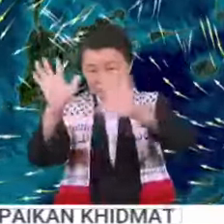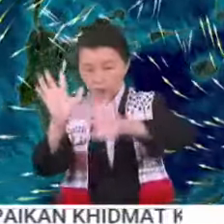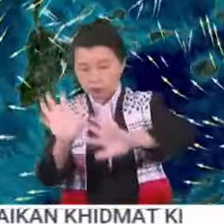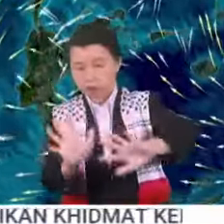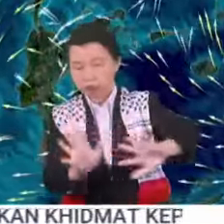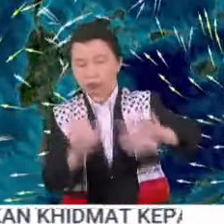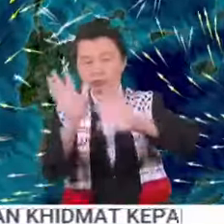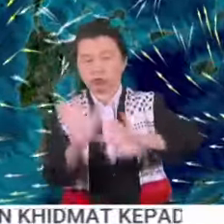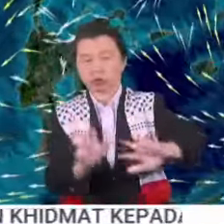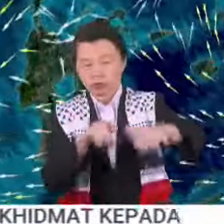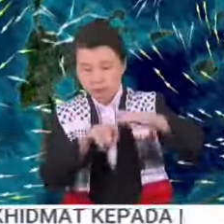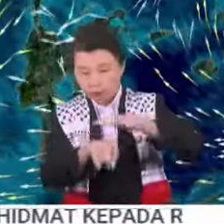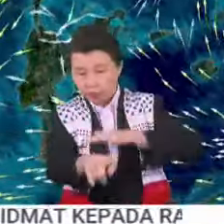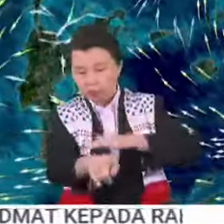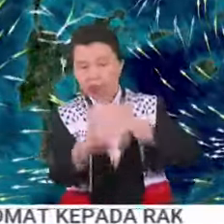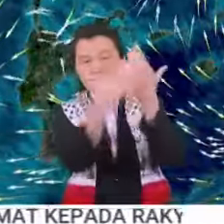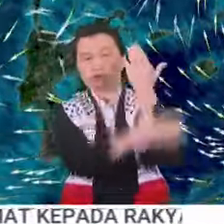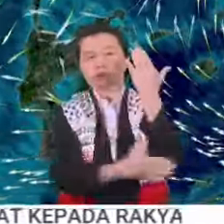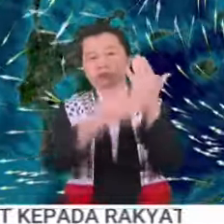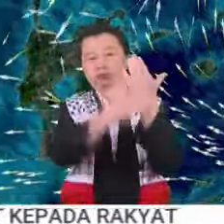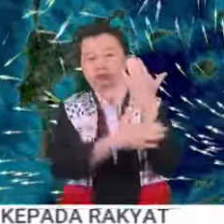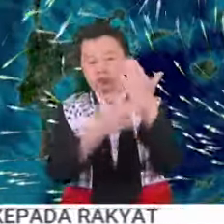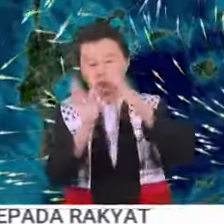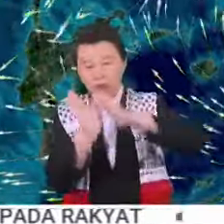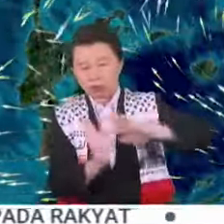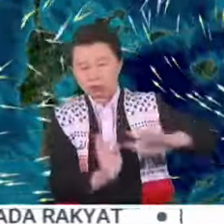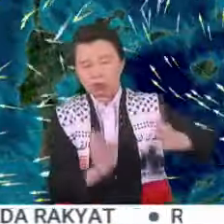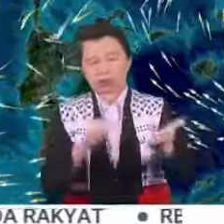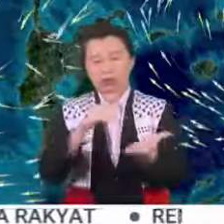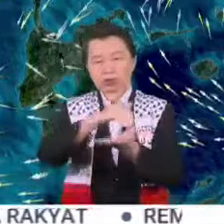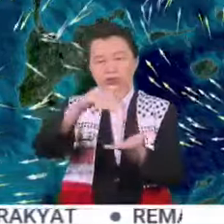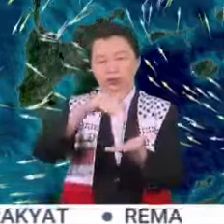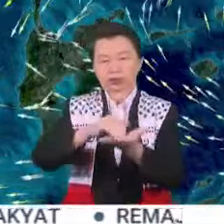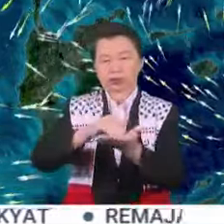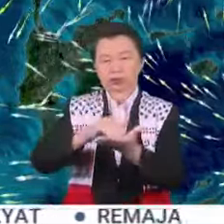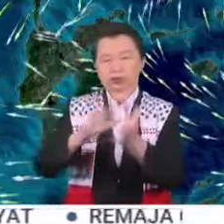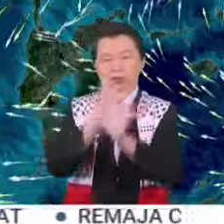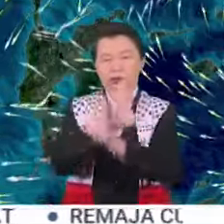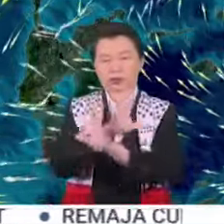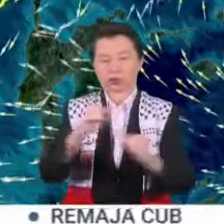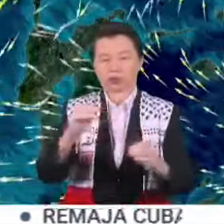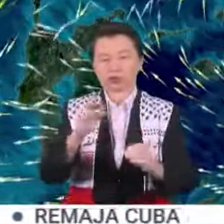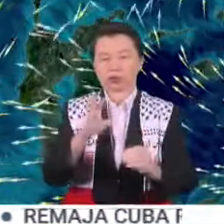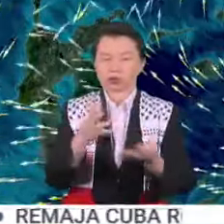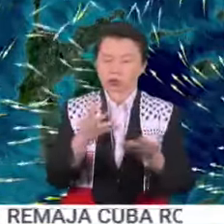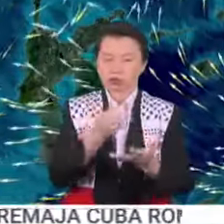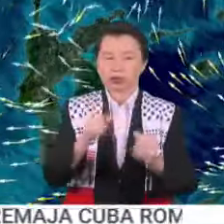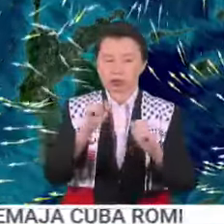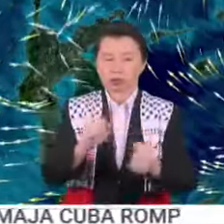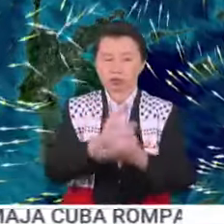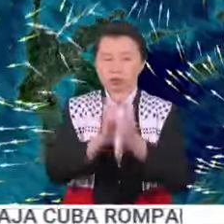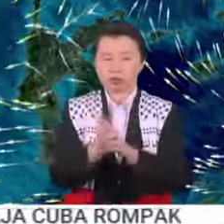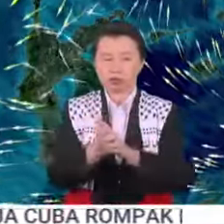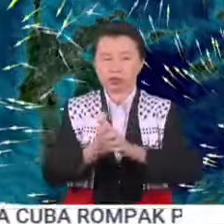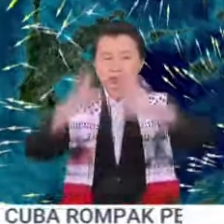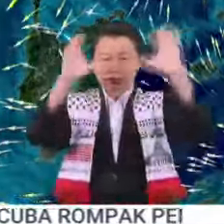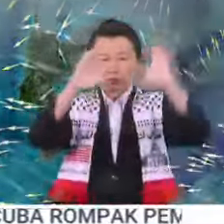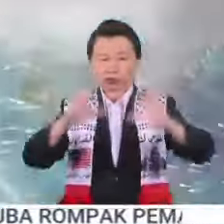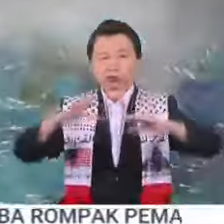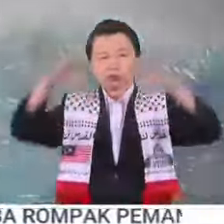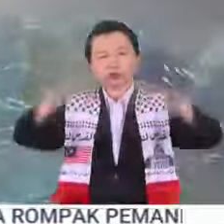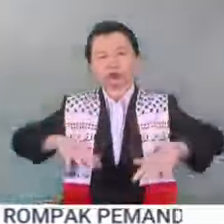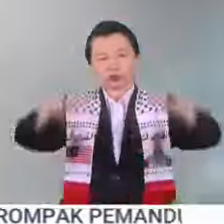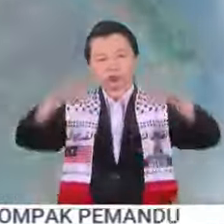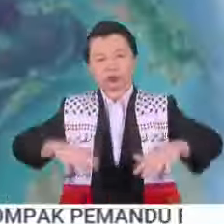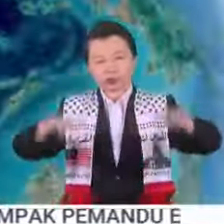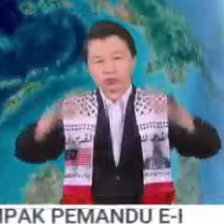bahagian pedalaman semenanjung Malaysia dan juga di bahagian tengah di negeri Sarawak. Dan keadaan ini boleh menyebabkan keadaan cuaca lembap. Dan untuk